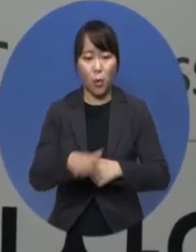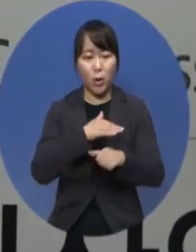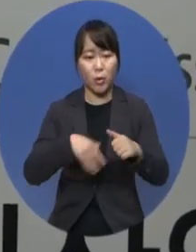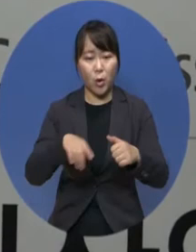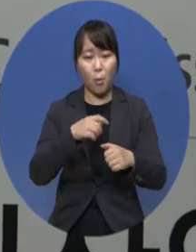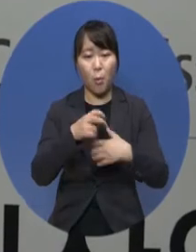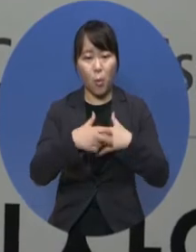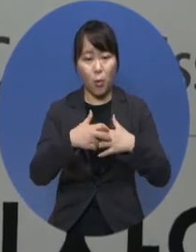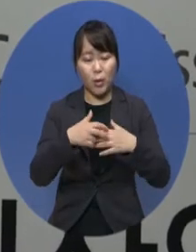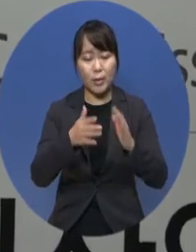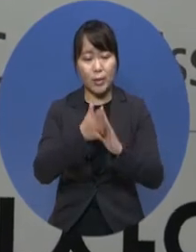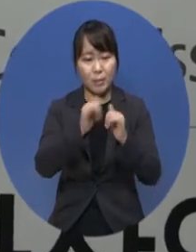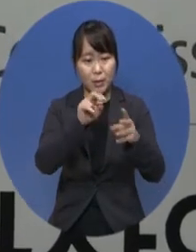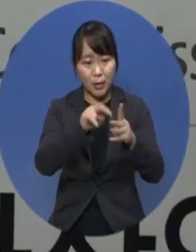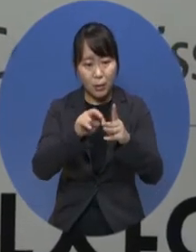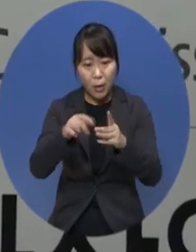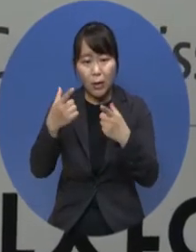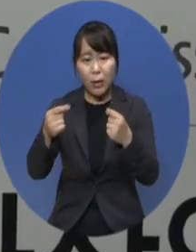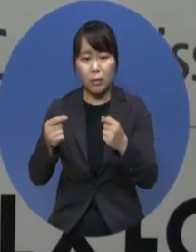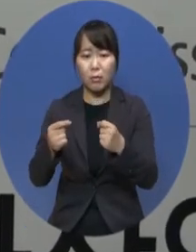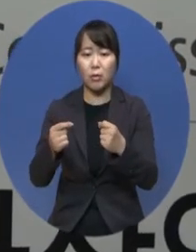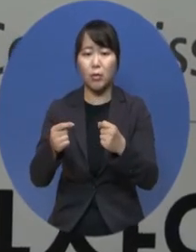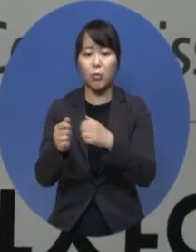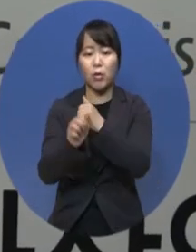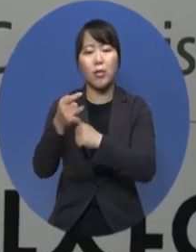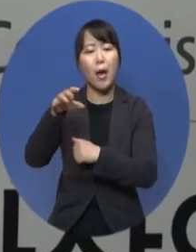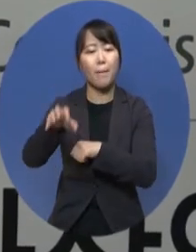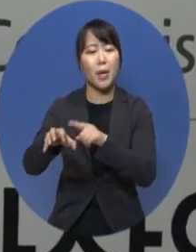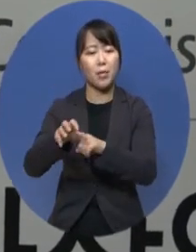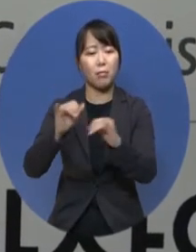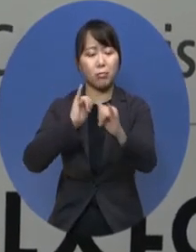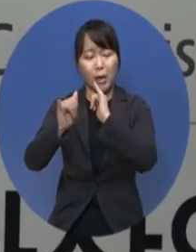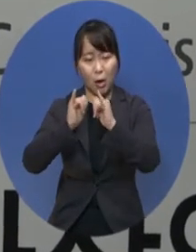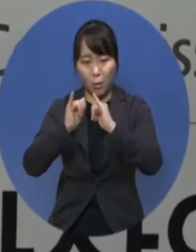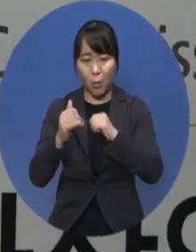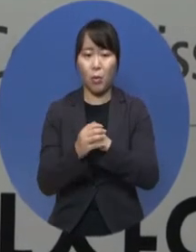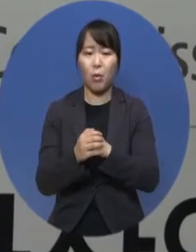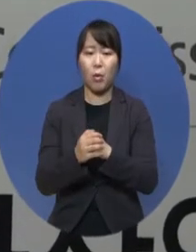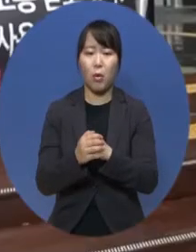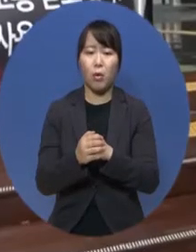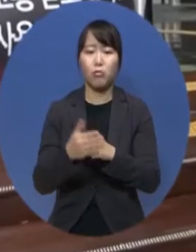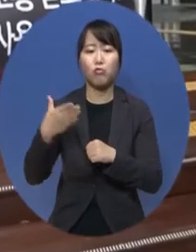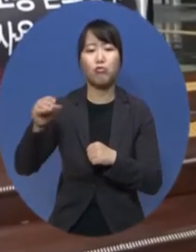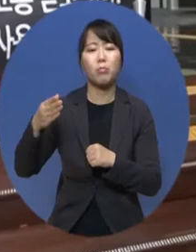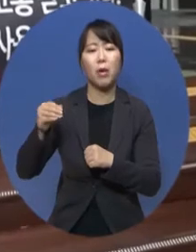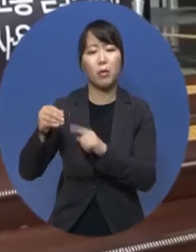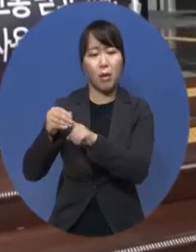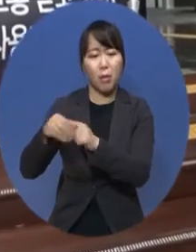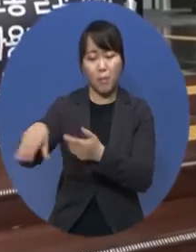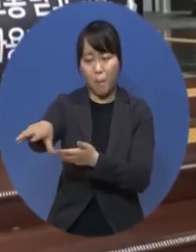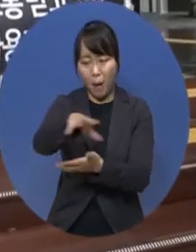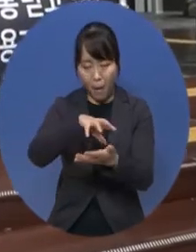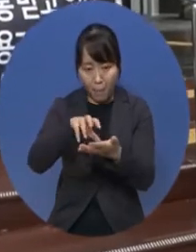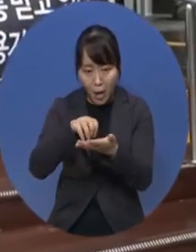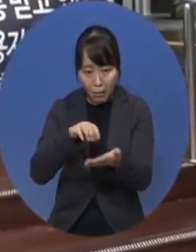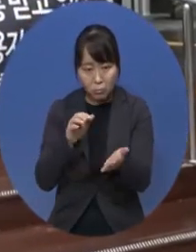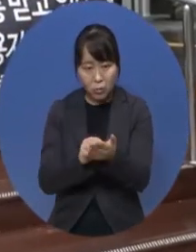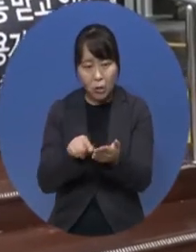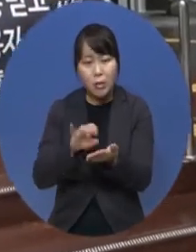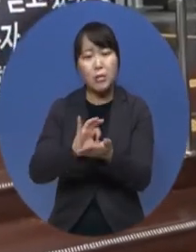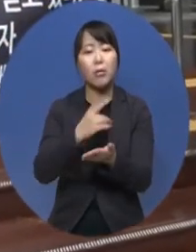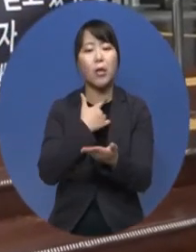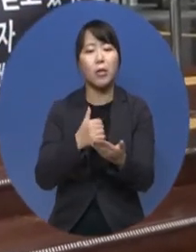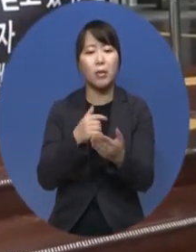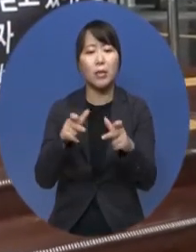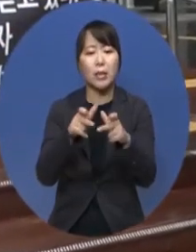환경보건시민센터와 피해자들은 원자력안전위원회 앞에서 기자회견을 열고 9만 개의 라돈 침대가 수거됐고 이를